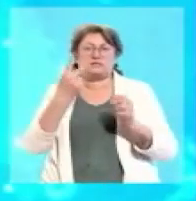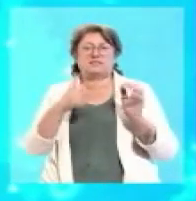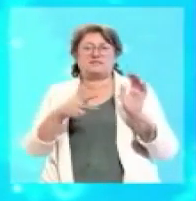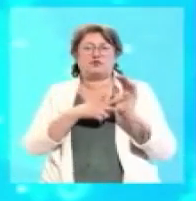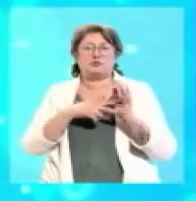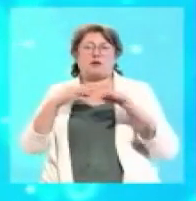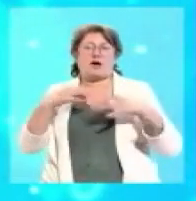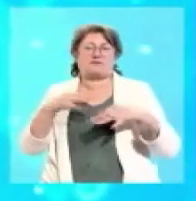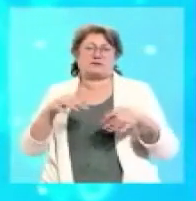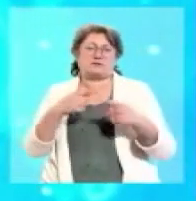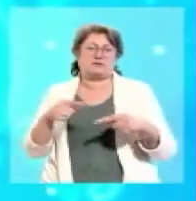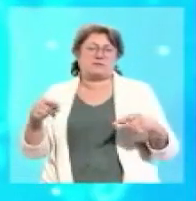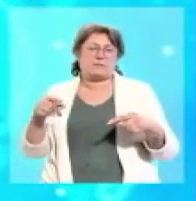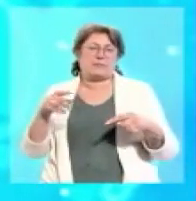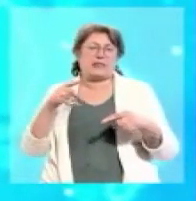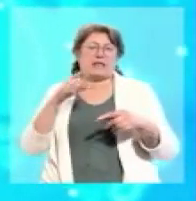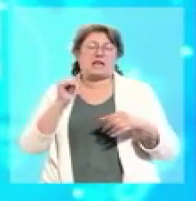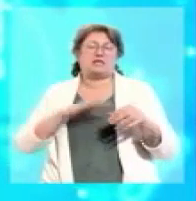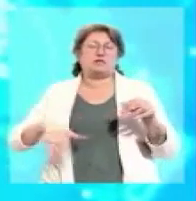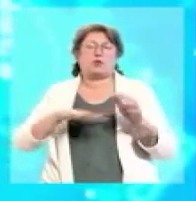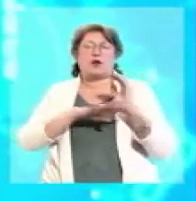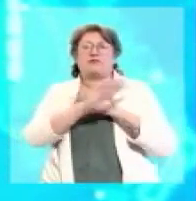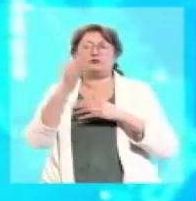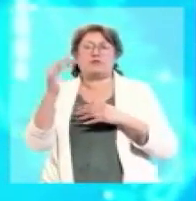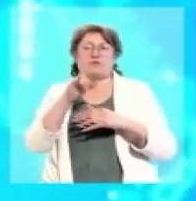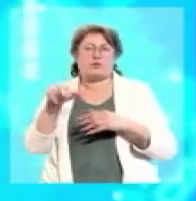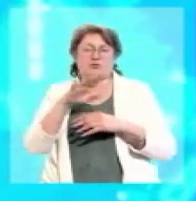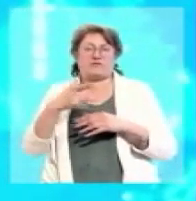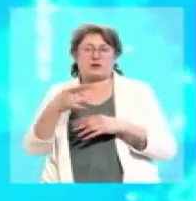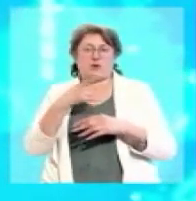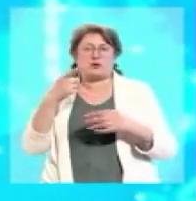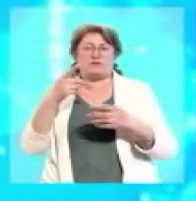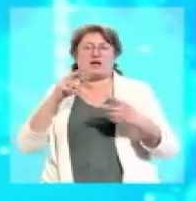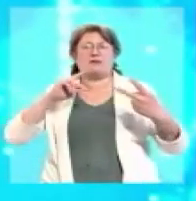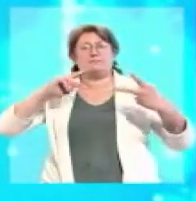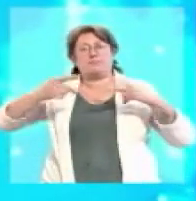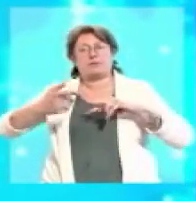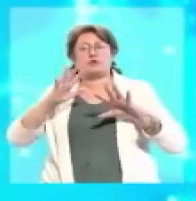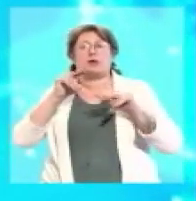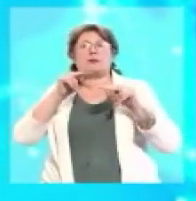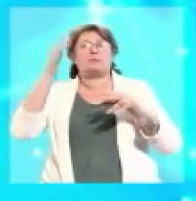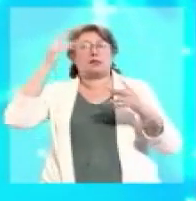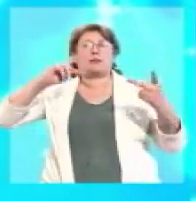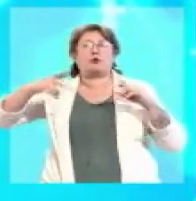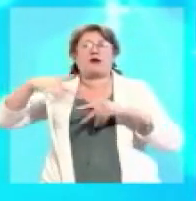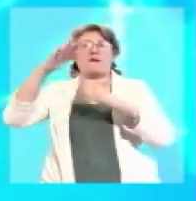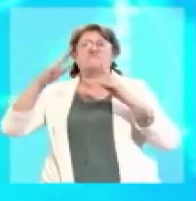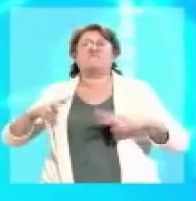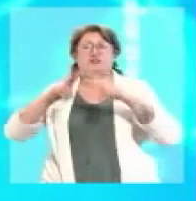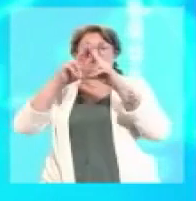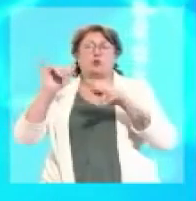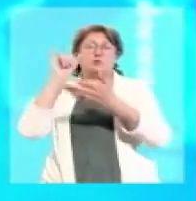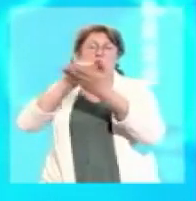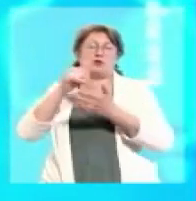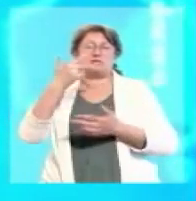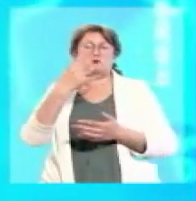единиц автотранспорта. Кроме того, на территории лесного фонда региона в качестве альтернативы наблюдательным вышкам установлено 34